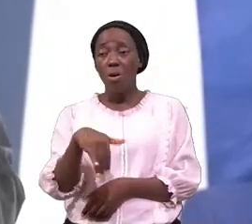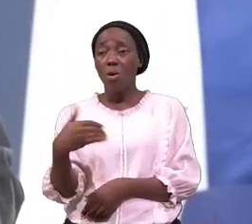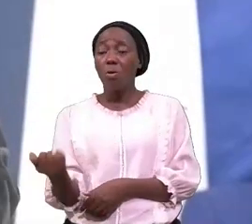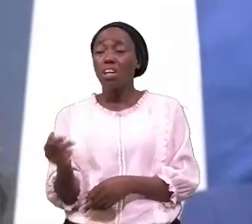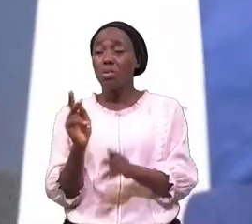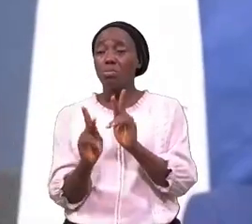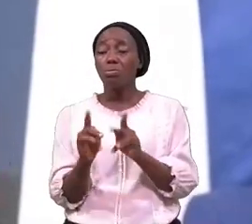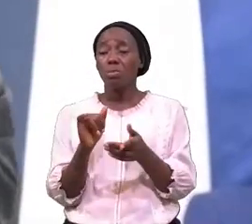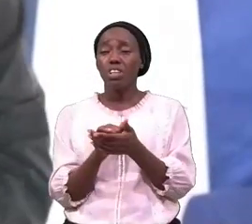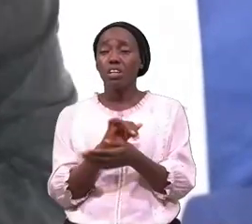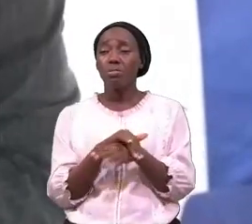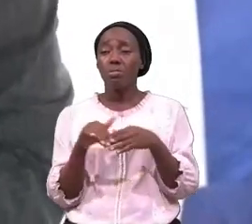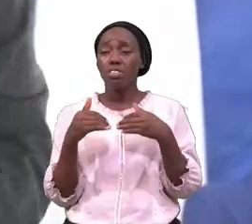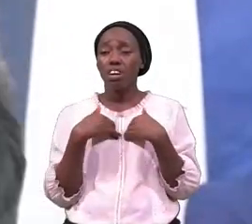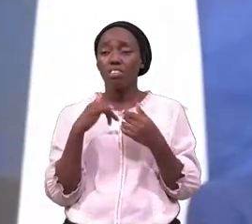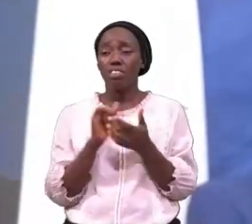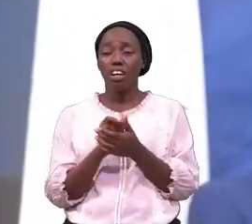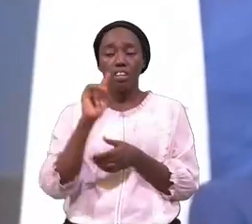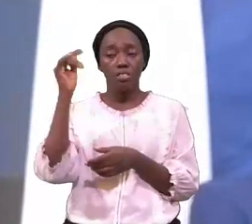Ceux qui n'ont pas cette grâce ne sont pas ici.